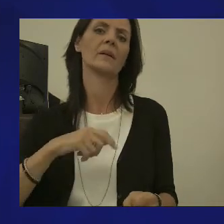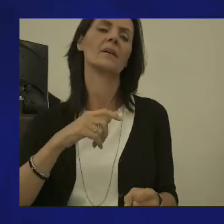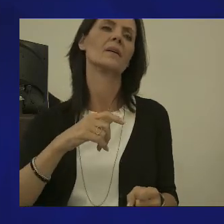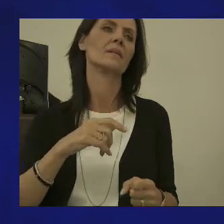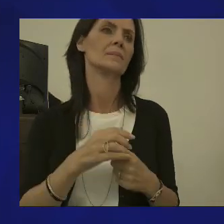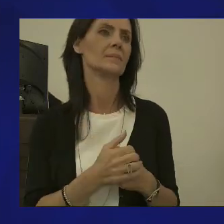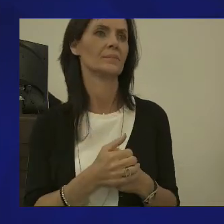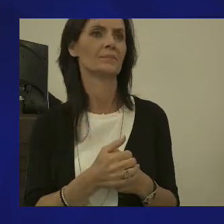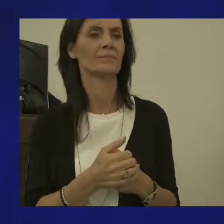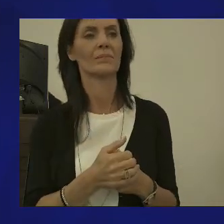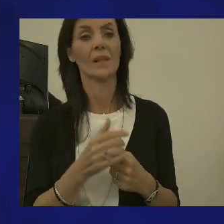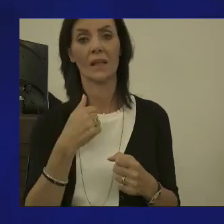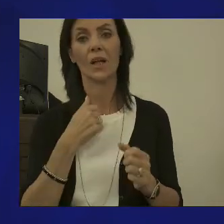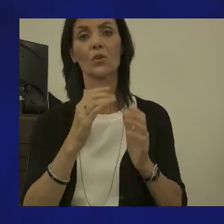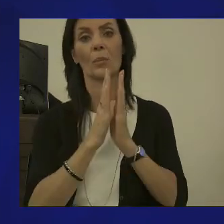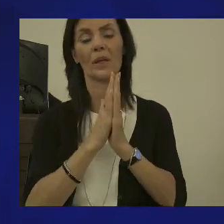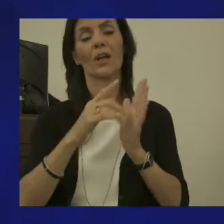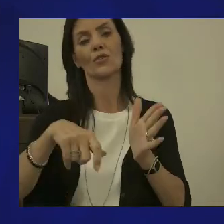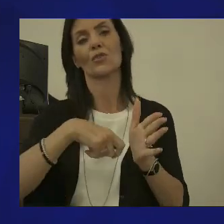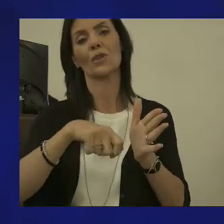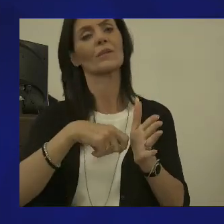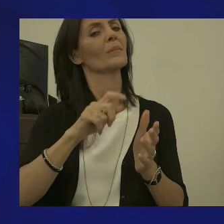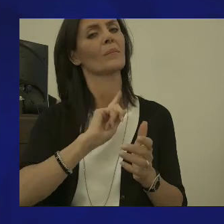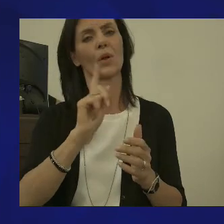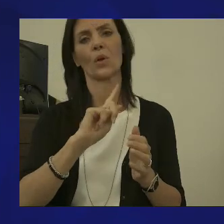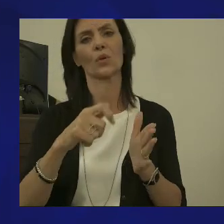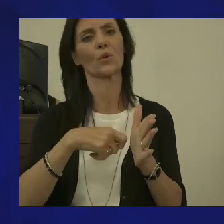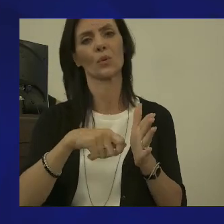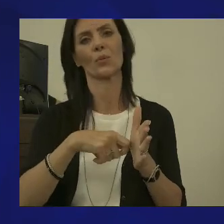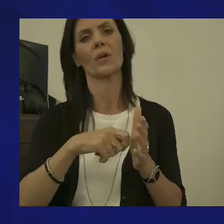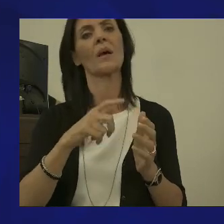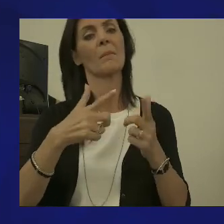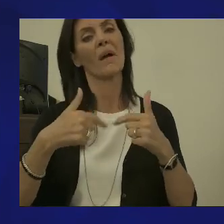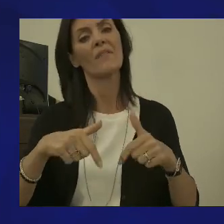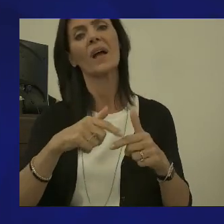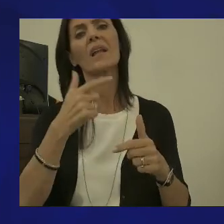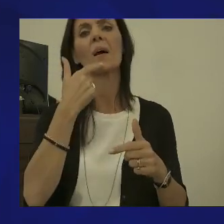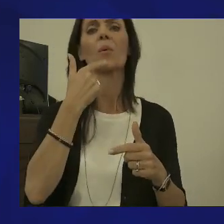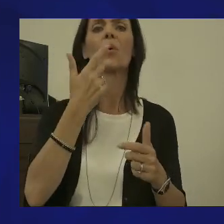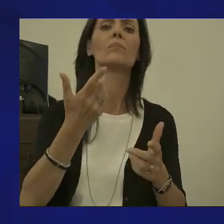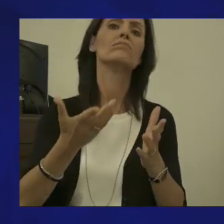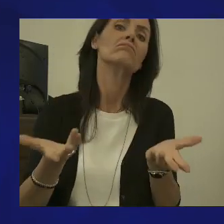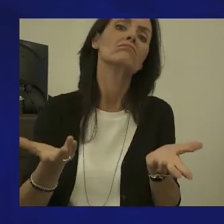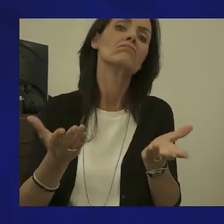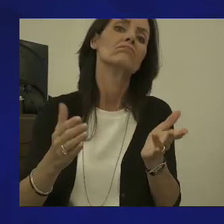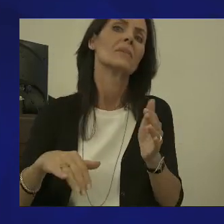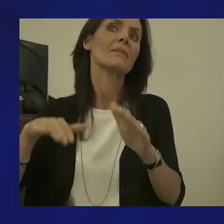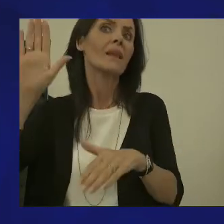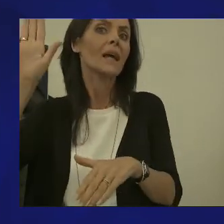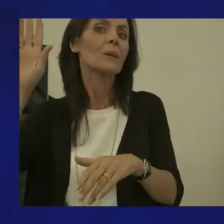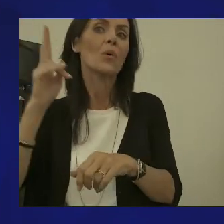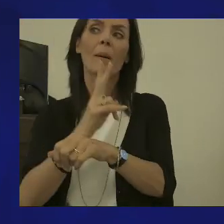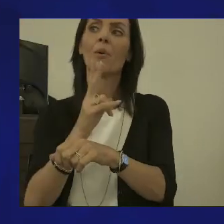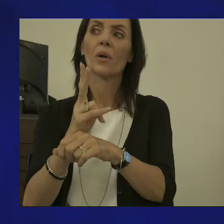כל השנים שאנחנו ביקשנו שהם יתוקנו, הם לא תוקנו, אז בוועדה אמרו לנו, תרימו אצבע בעד הפרויקט, כי